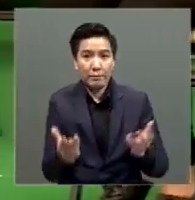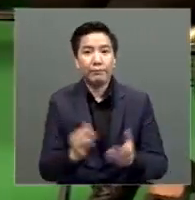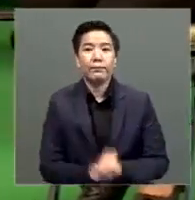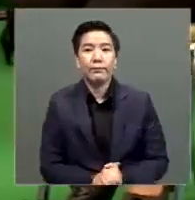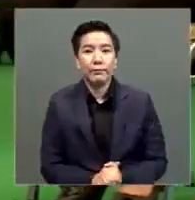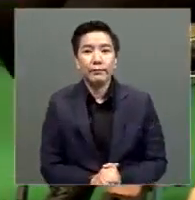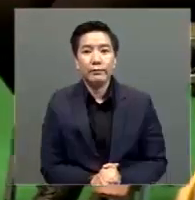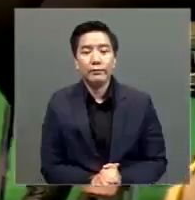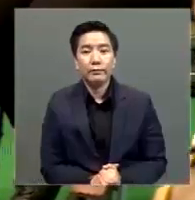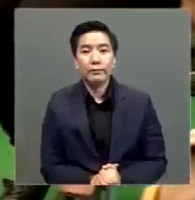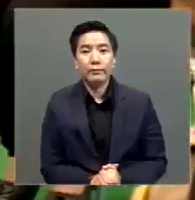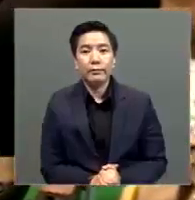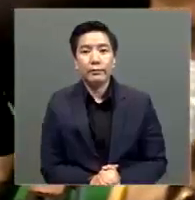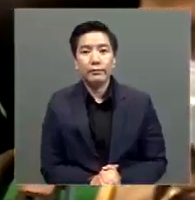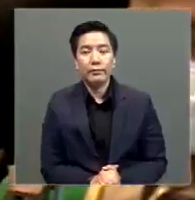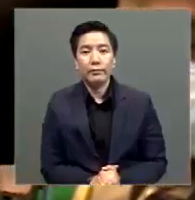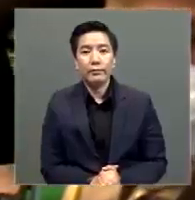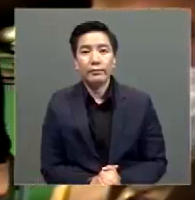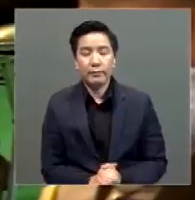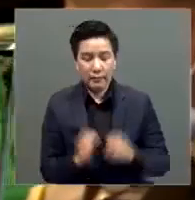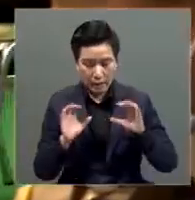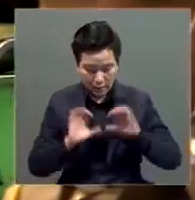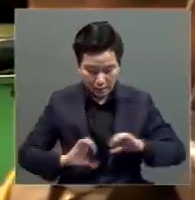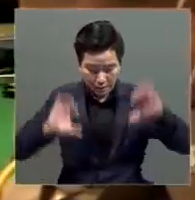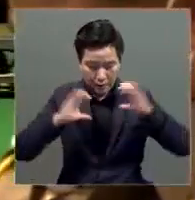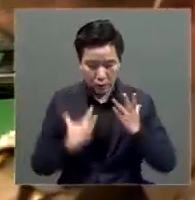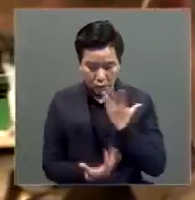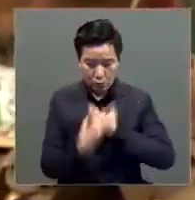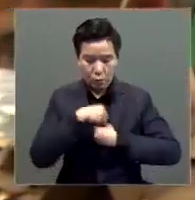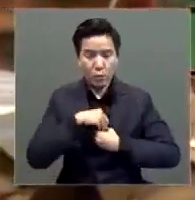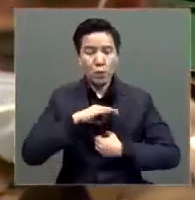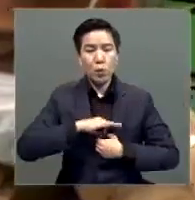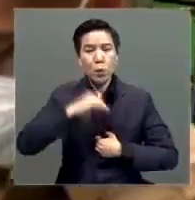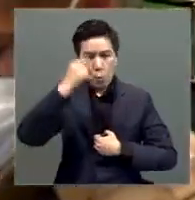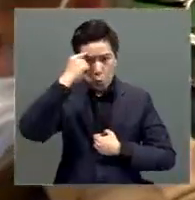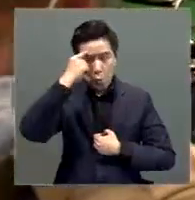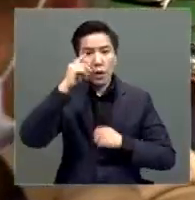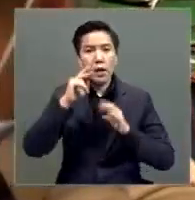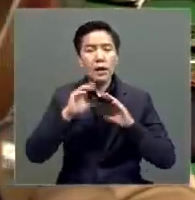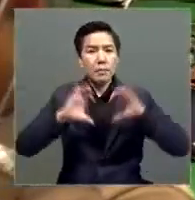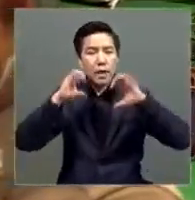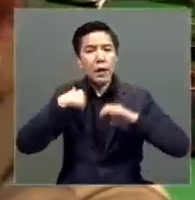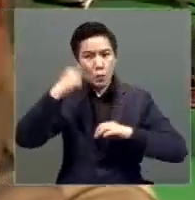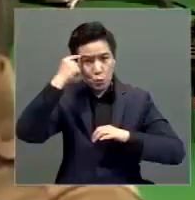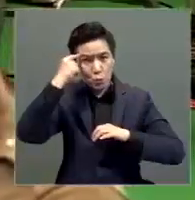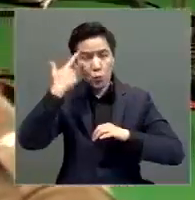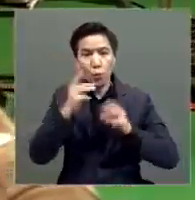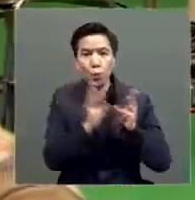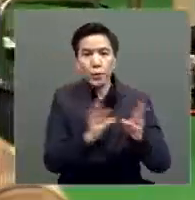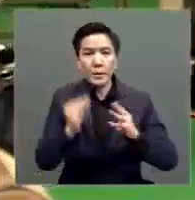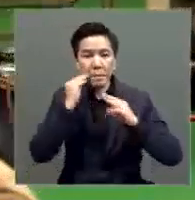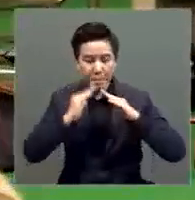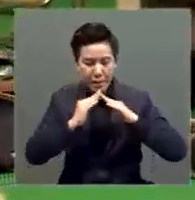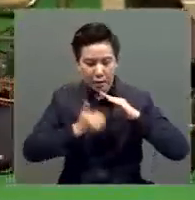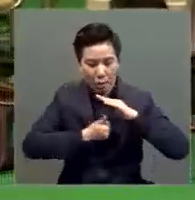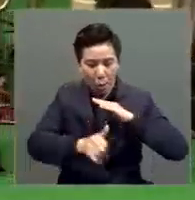อย่างไรก็ตามครับรัฐบาลได้ตระหนักดีว่าการกำหนดเคอร์ฟิวหรือการห้ามออกนอ